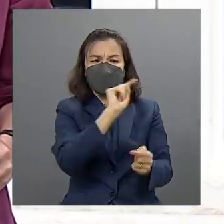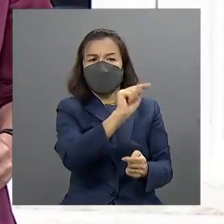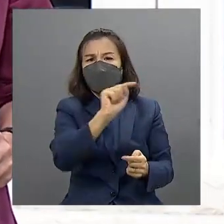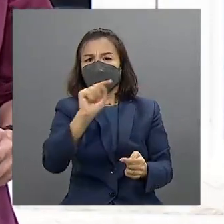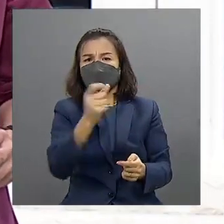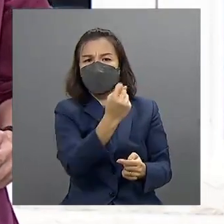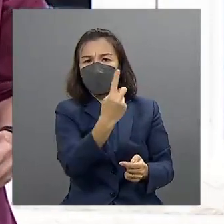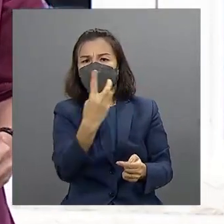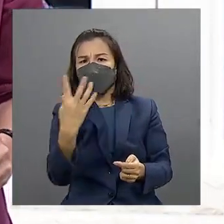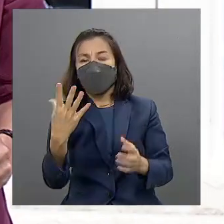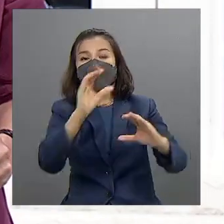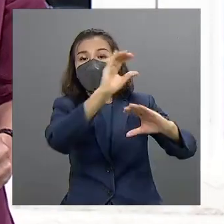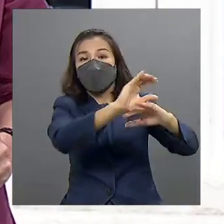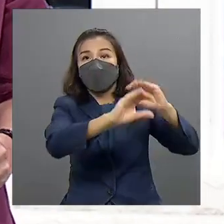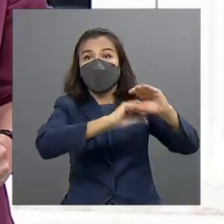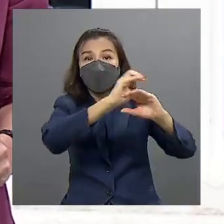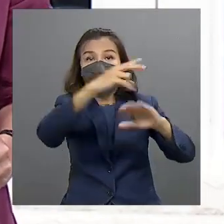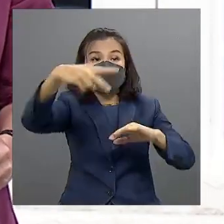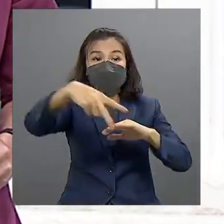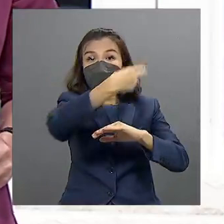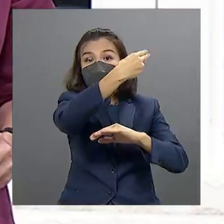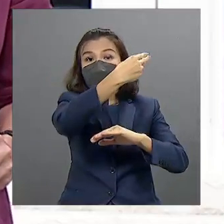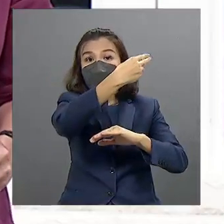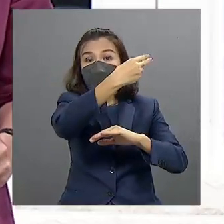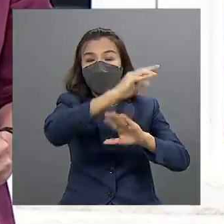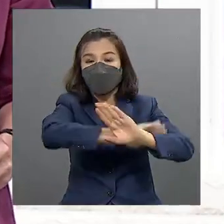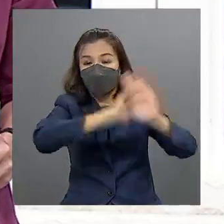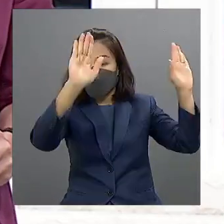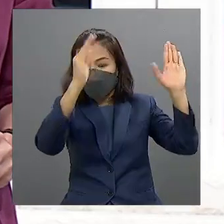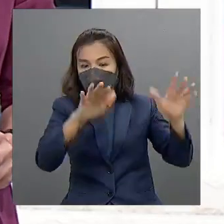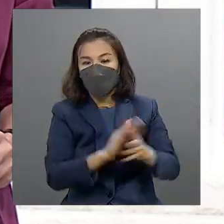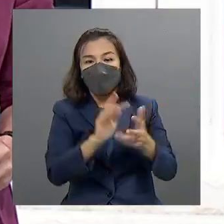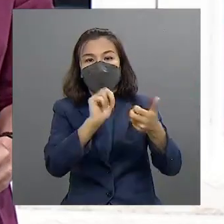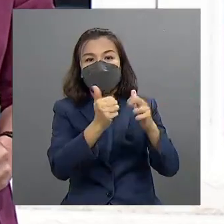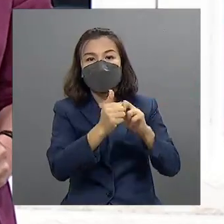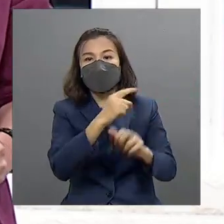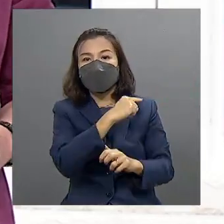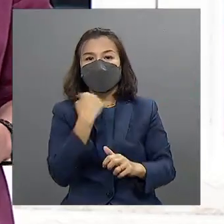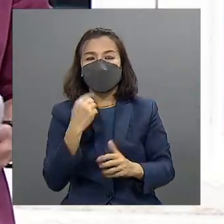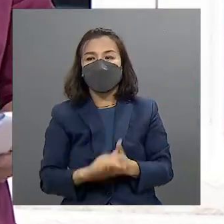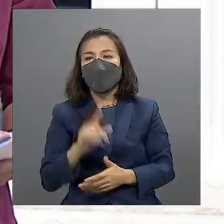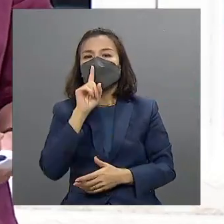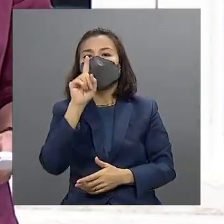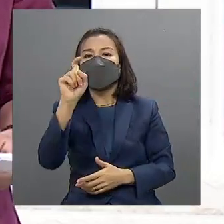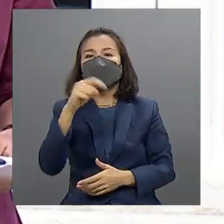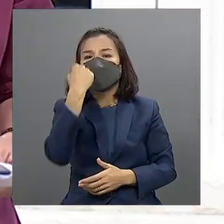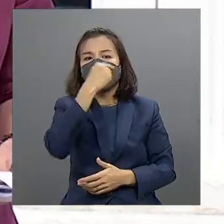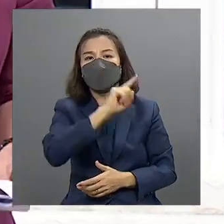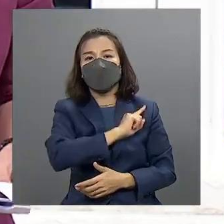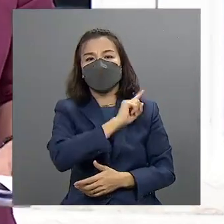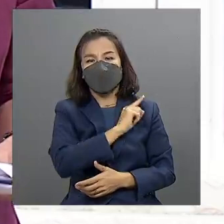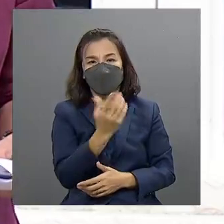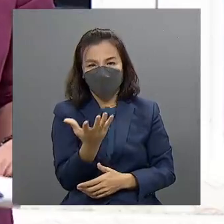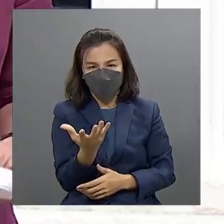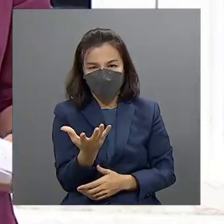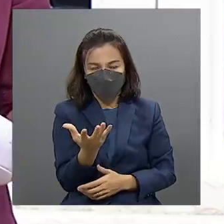งการถูกยกเลิกไปความเสรหายเกิดขึ้นใครจะเป็นคนรัหชอบนี่คอคำถามที่กระเศร